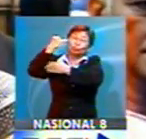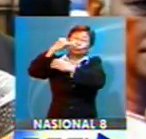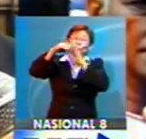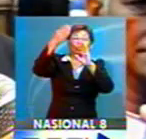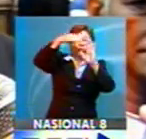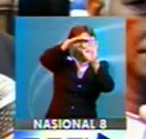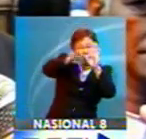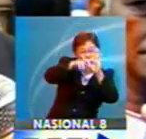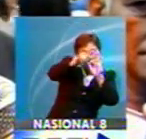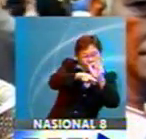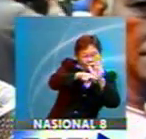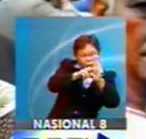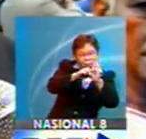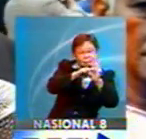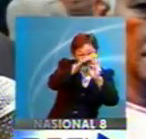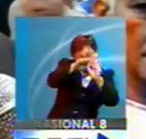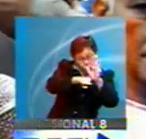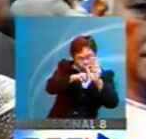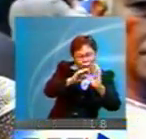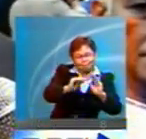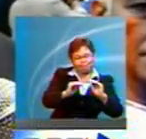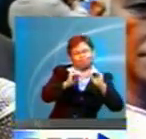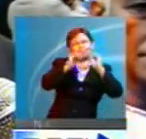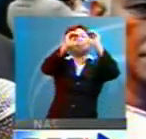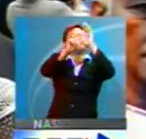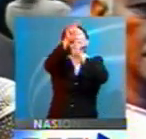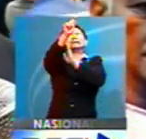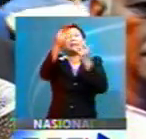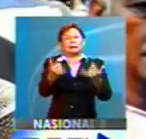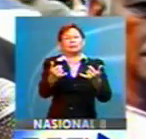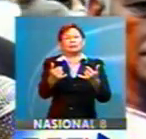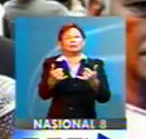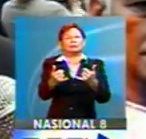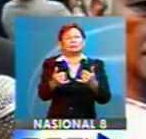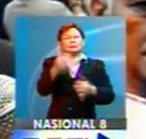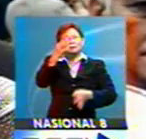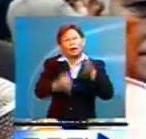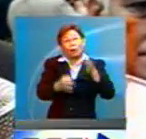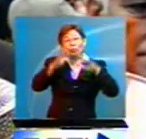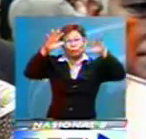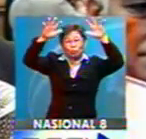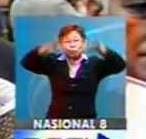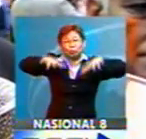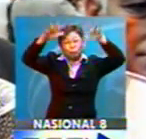paras yang rendah telah dinaikkan ke tahap ke paras yang lebih tinggi supaya kalau berlaku